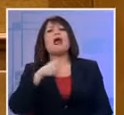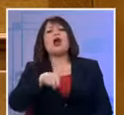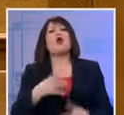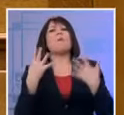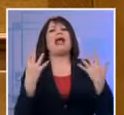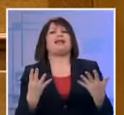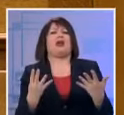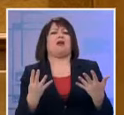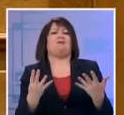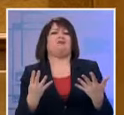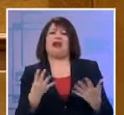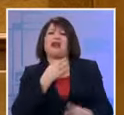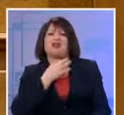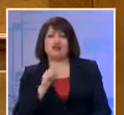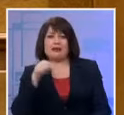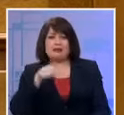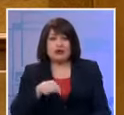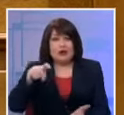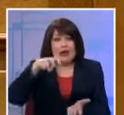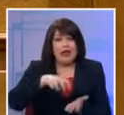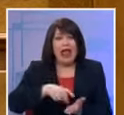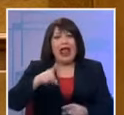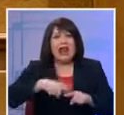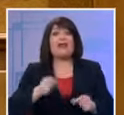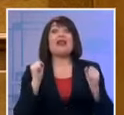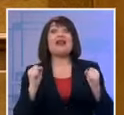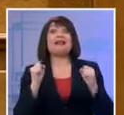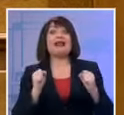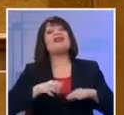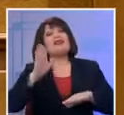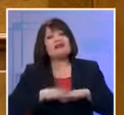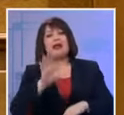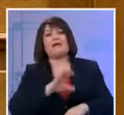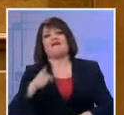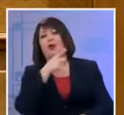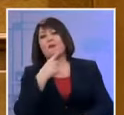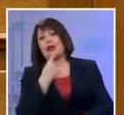τα S&P. Και τώρα γονάτισε η χώρα, φταίνει οι κακοί εταίροι που μας πνίγουν,